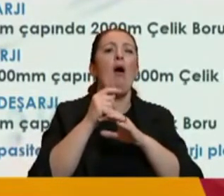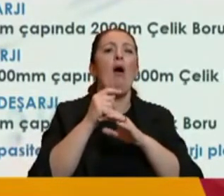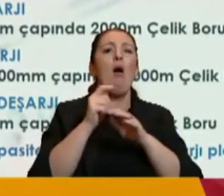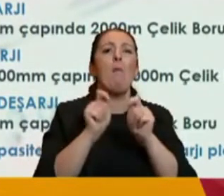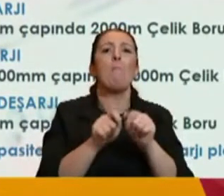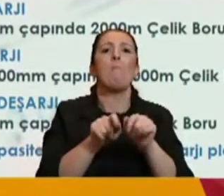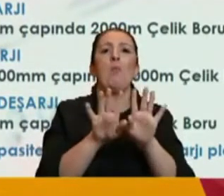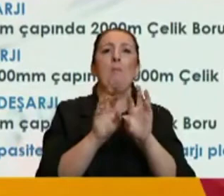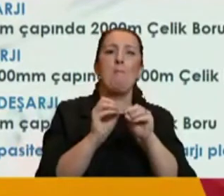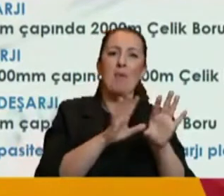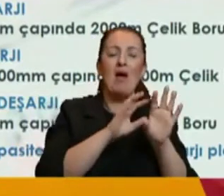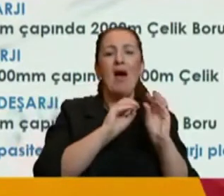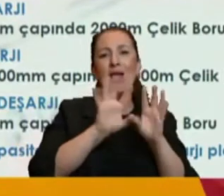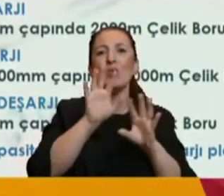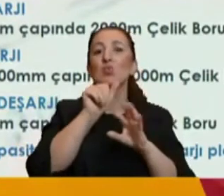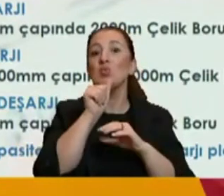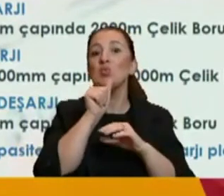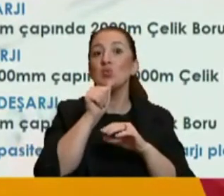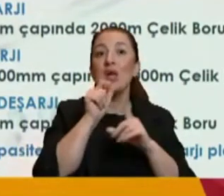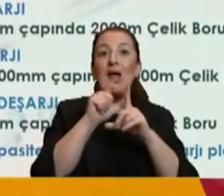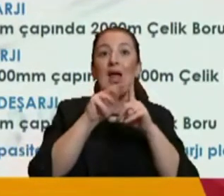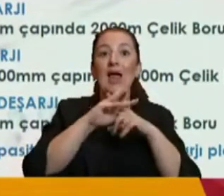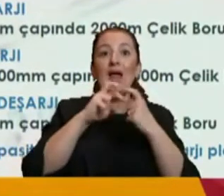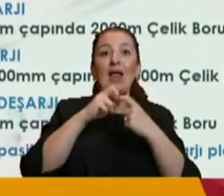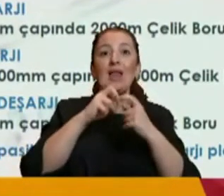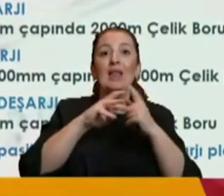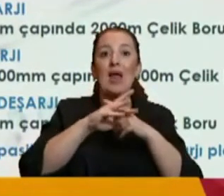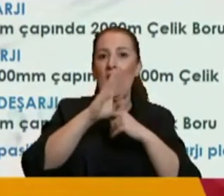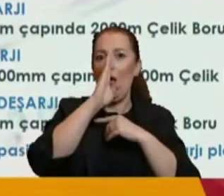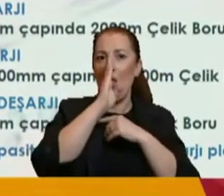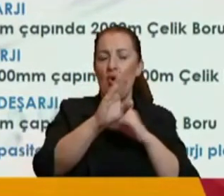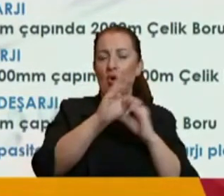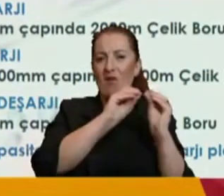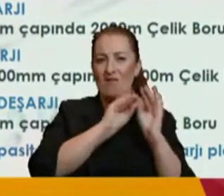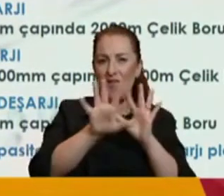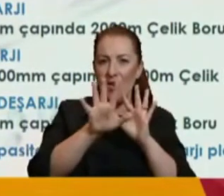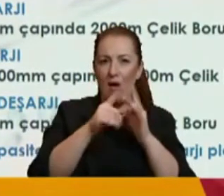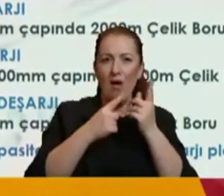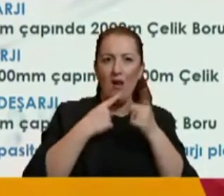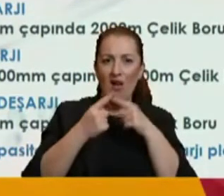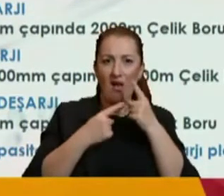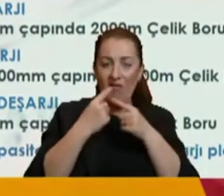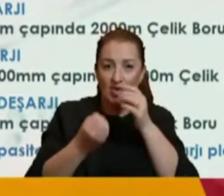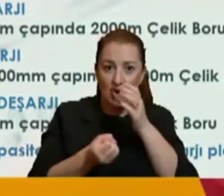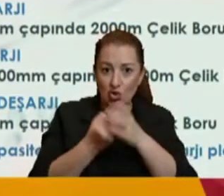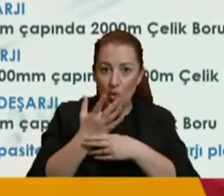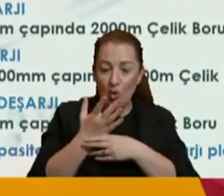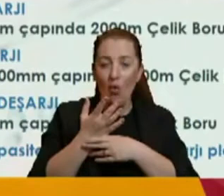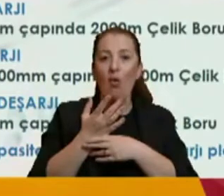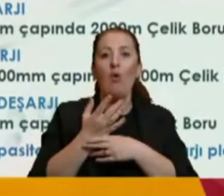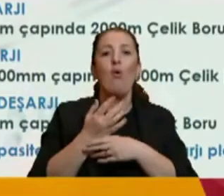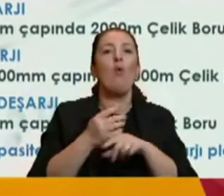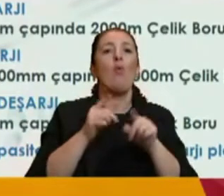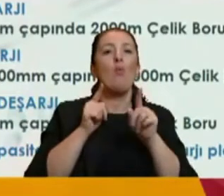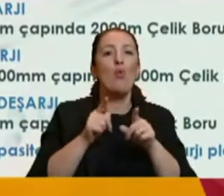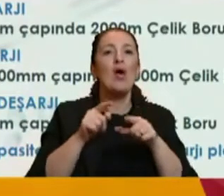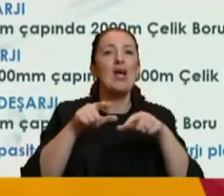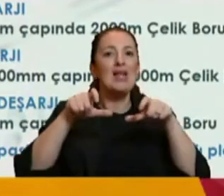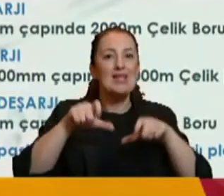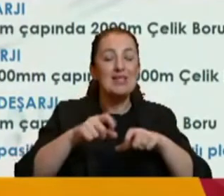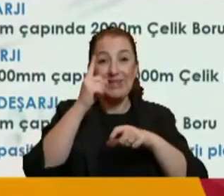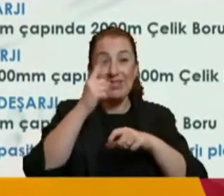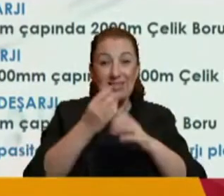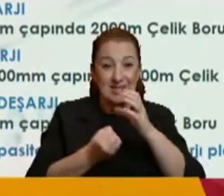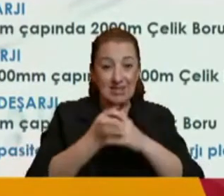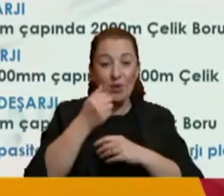yaratık suyu dereye doğrudan veriyorlar gibi söylemler çıkıyor bu test kurulduğu